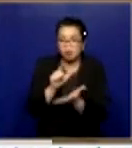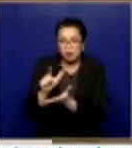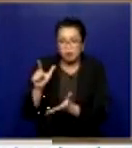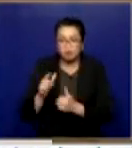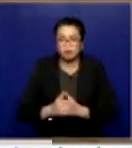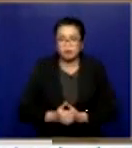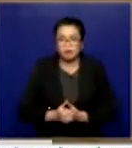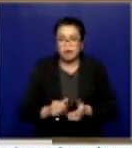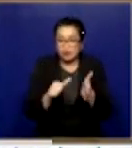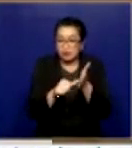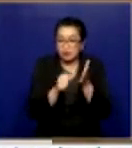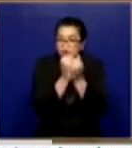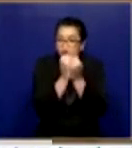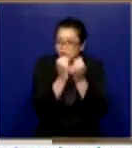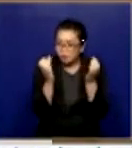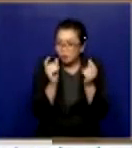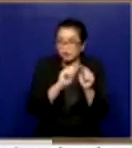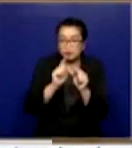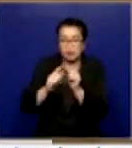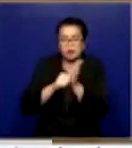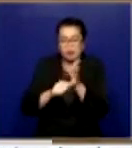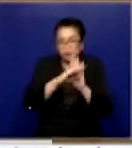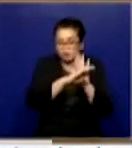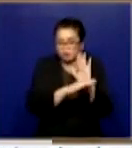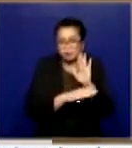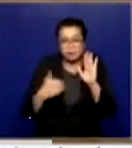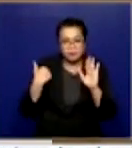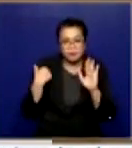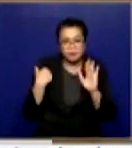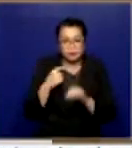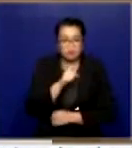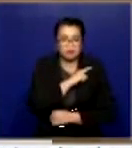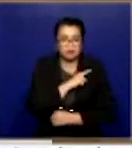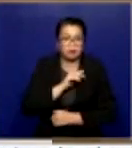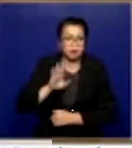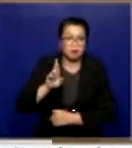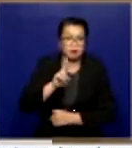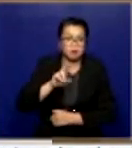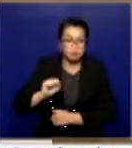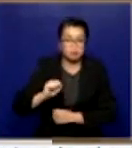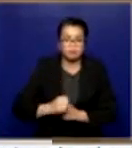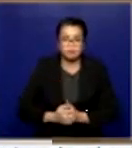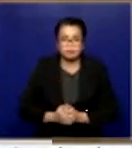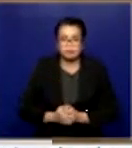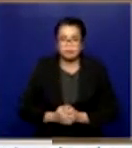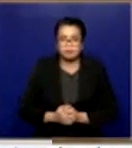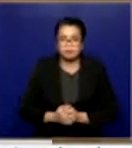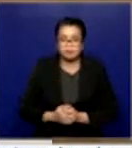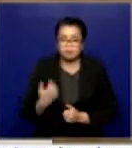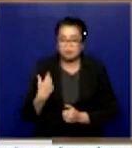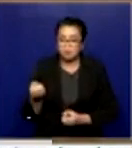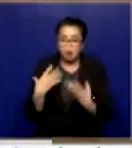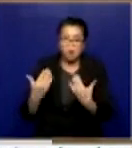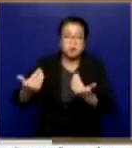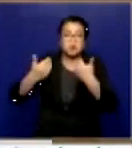แก้ไขมูลบ้างก็อยู่ในขั้นตอนมันอยู่แล้วและเป็นหน้าที่ของรัฐสภาน.ส.อามาที่มีหลายธาตุ